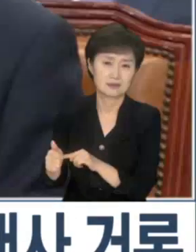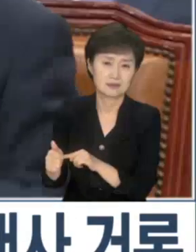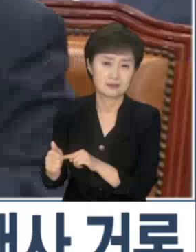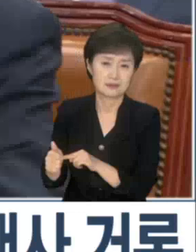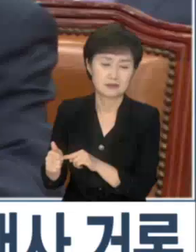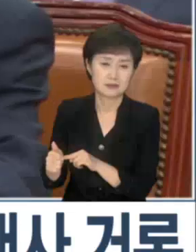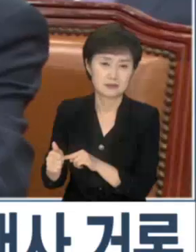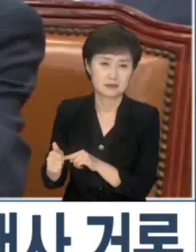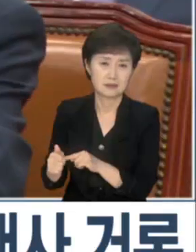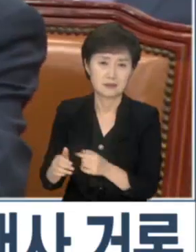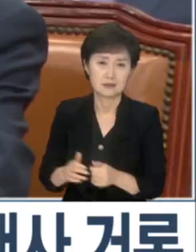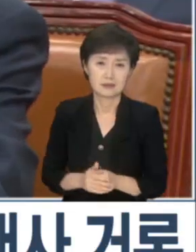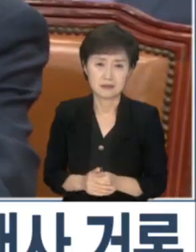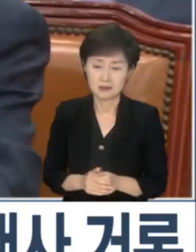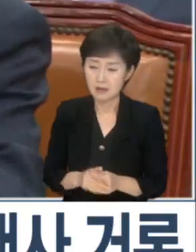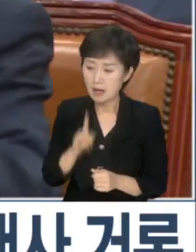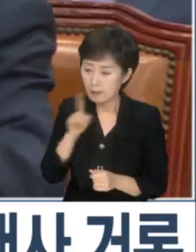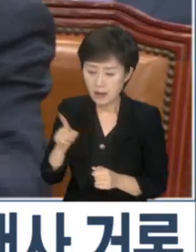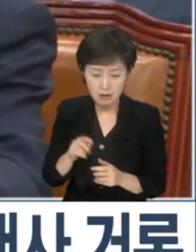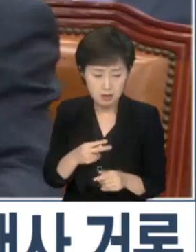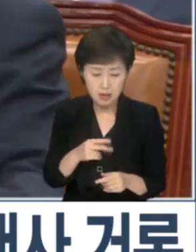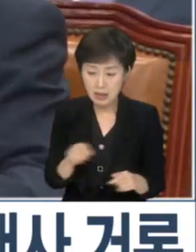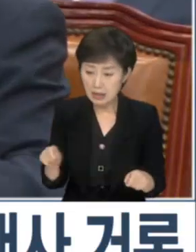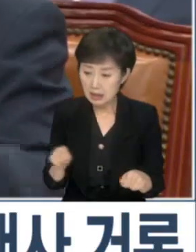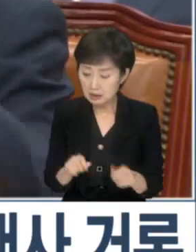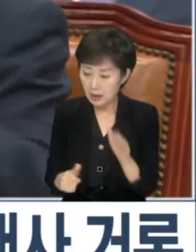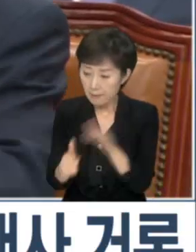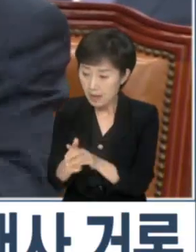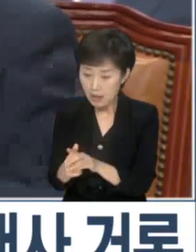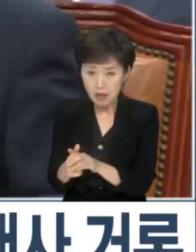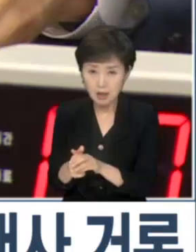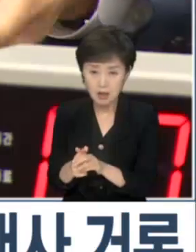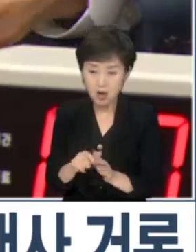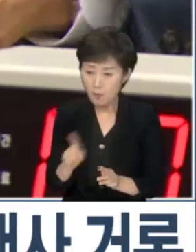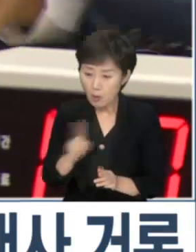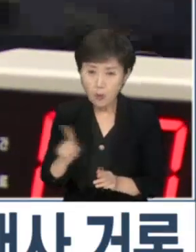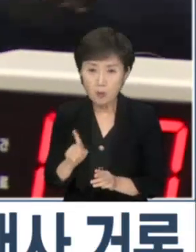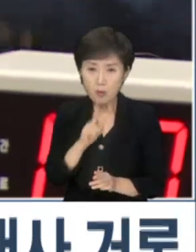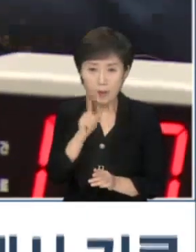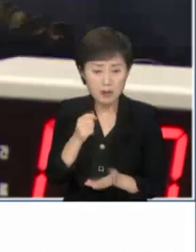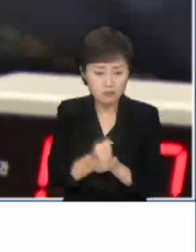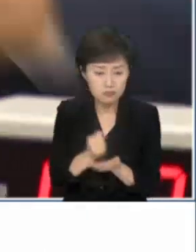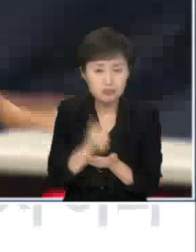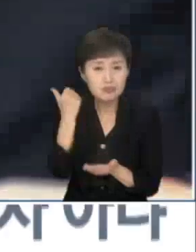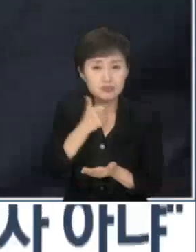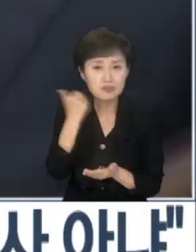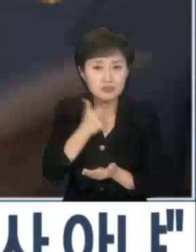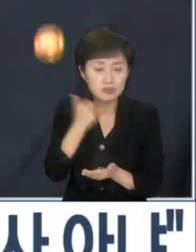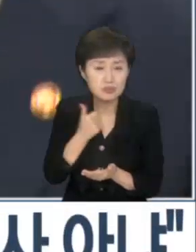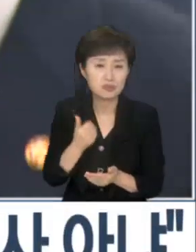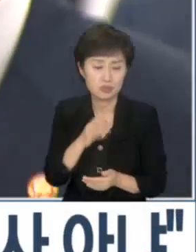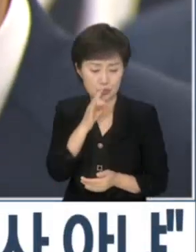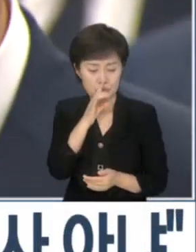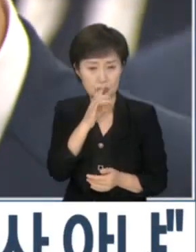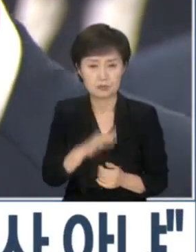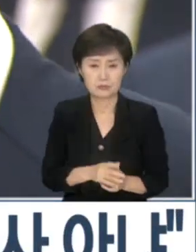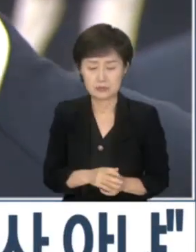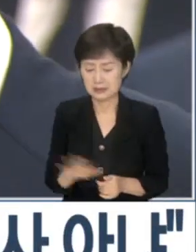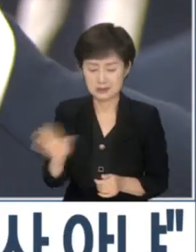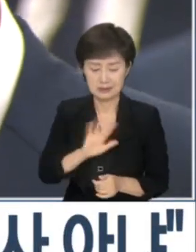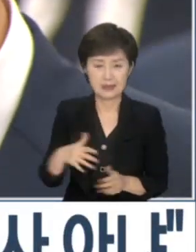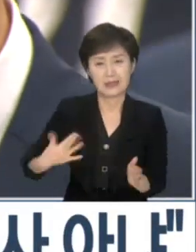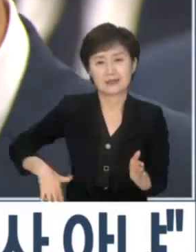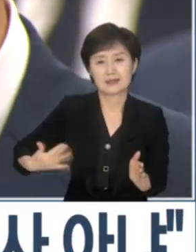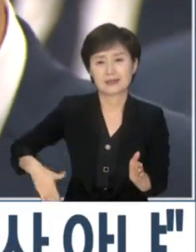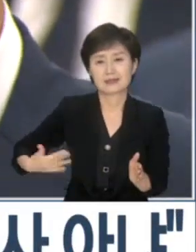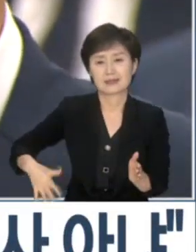나중에 대사로 보낸다 이런 얘기가 어디서 나올 수 있겠습니까 이것은 기사가 나왔는지는 모르겠습니다만은 전혀 이거에